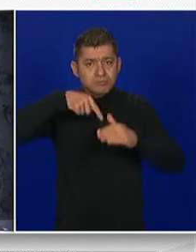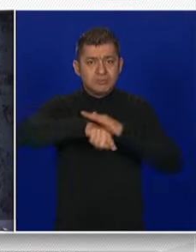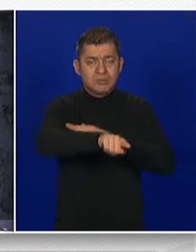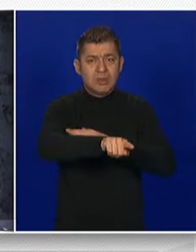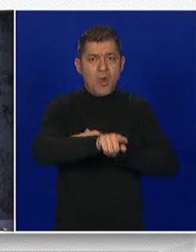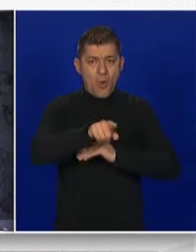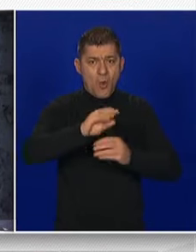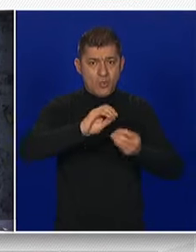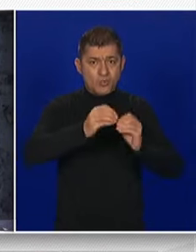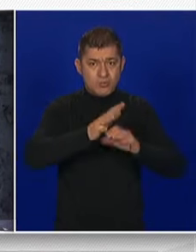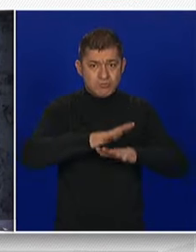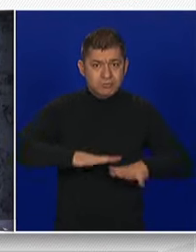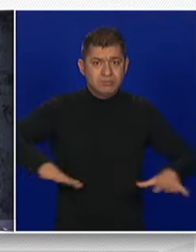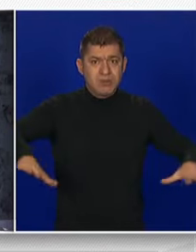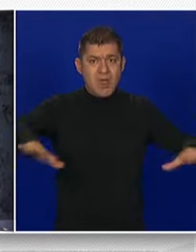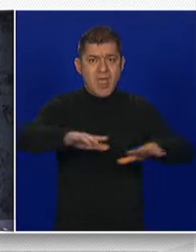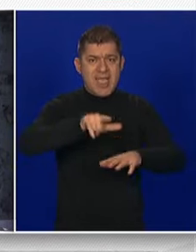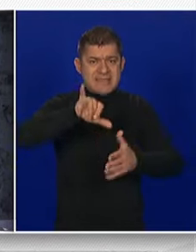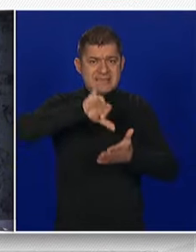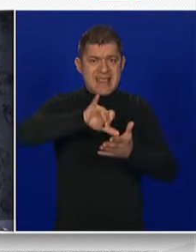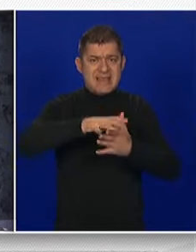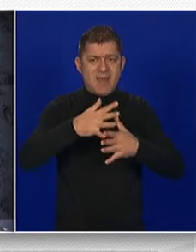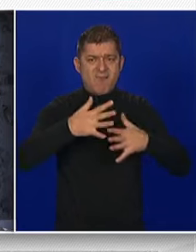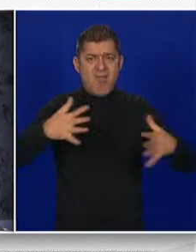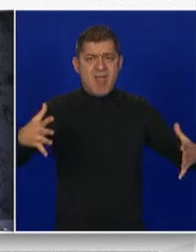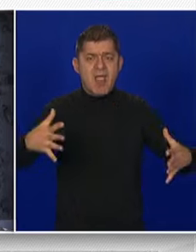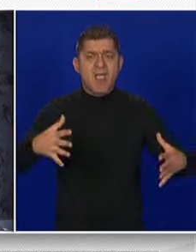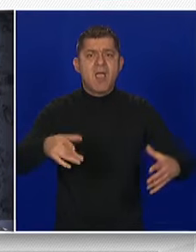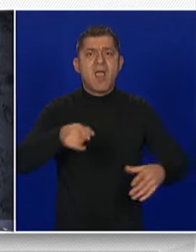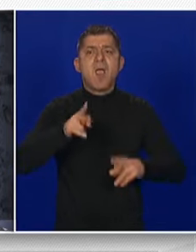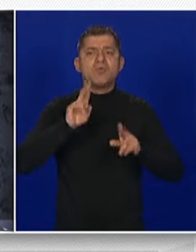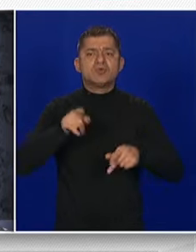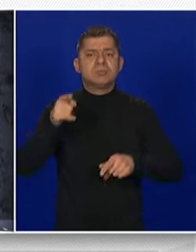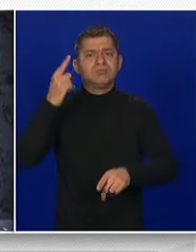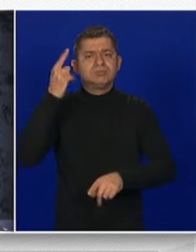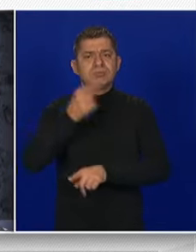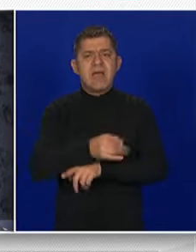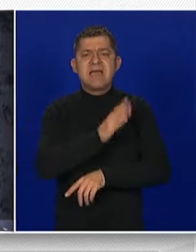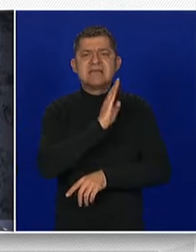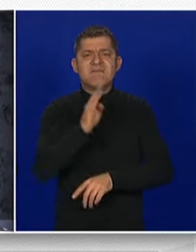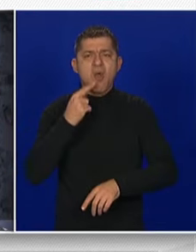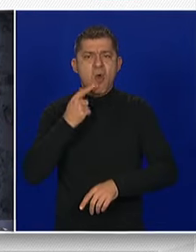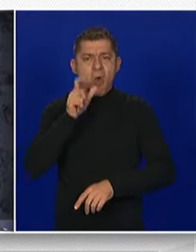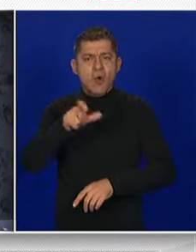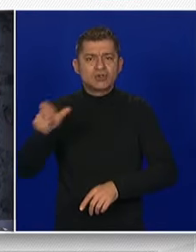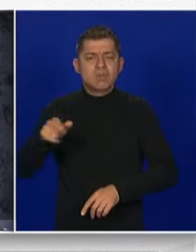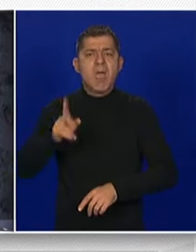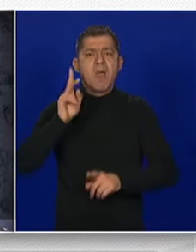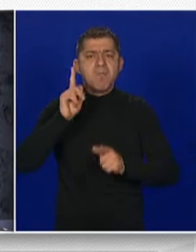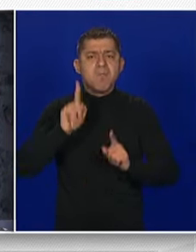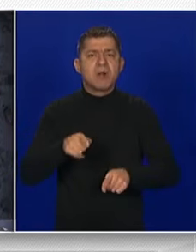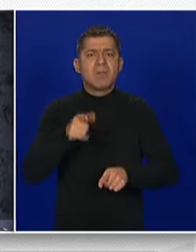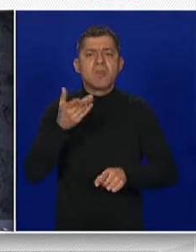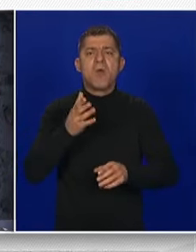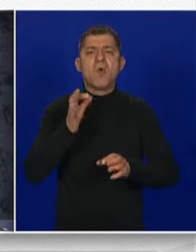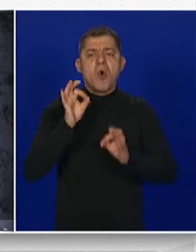biti u njima će se odrediti na način da za svakog kupca mora biti